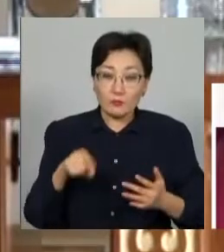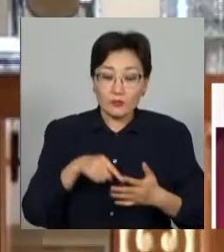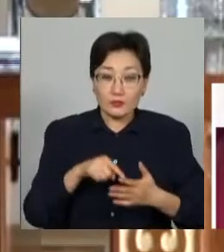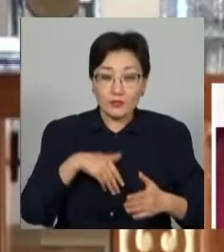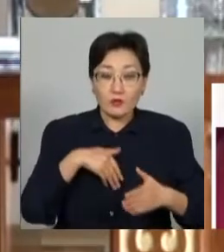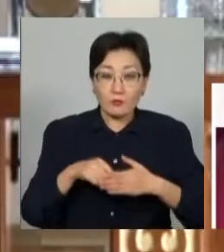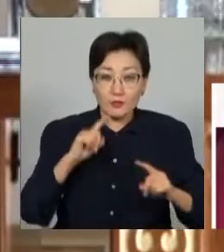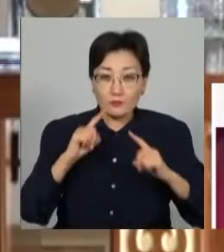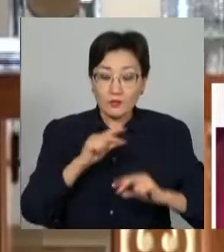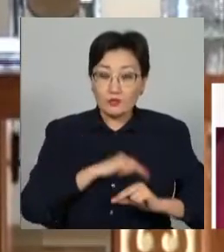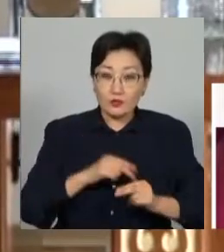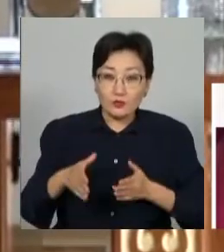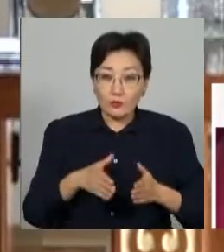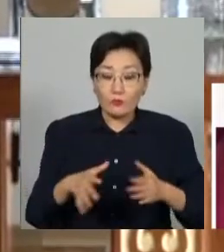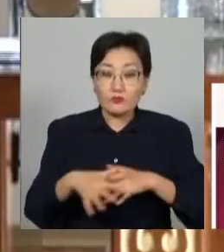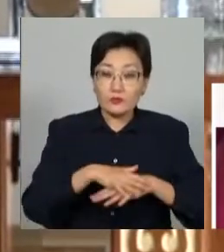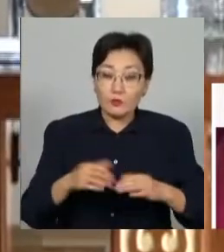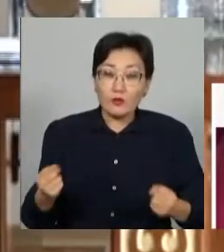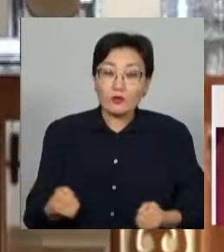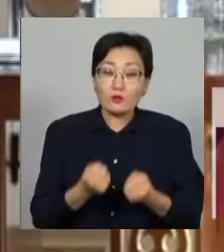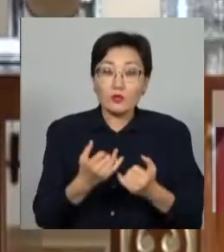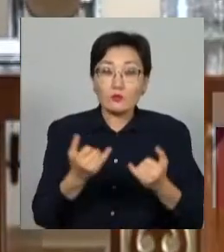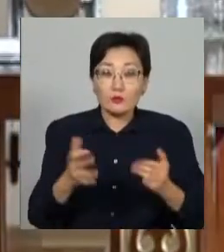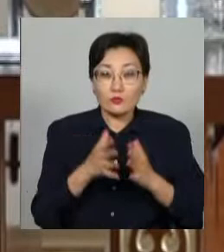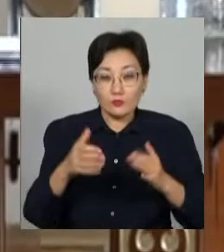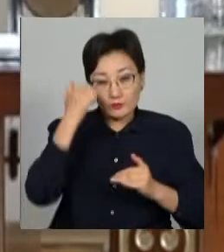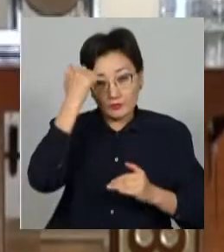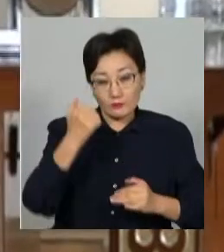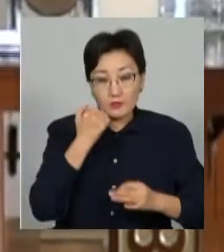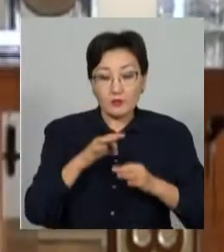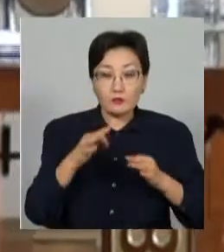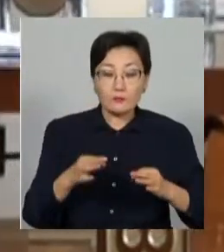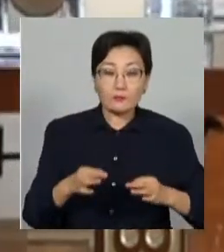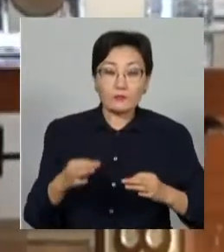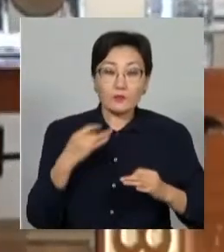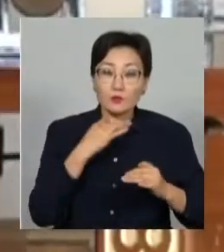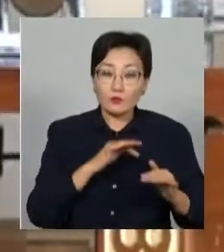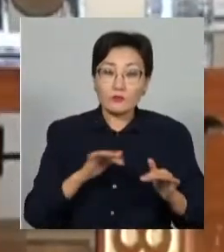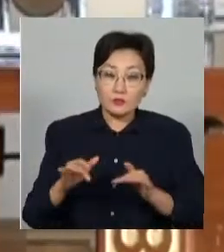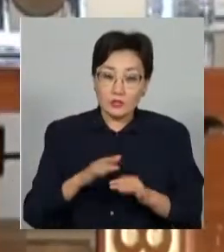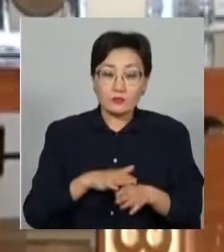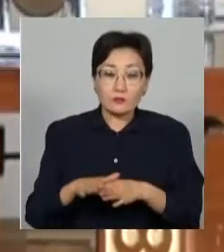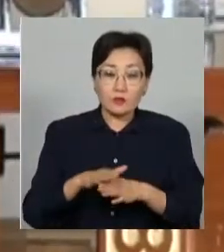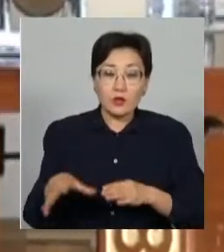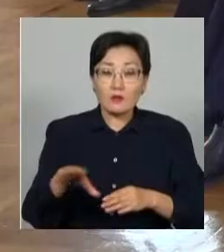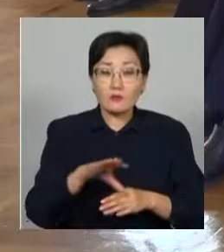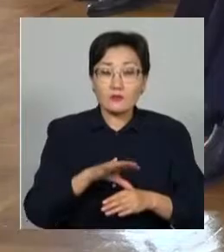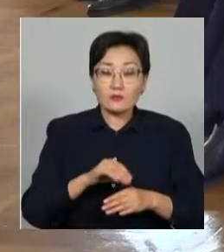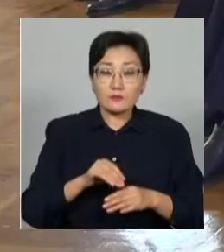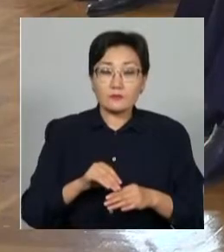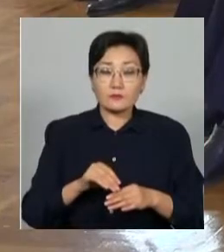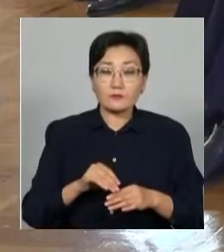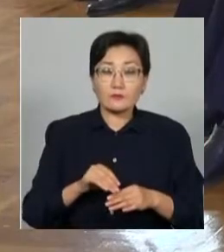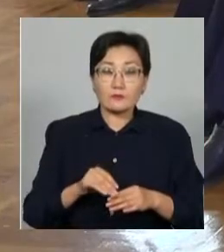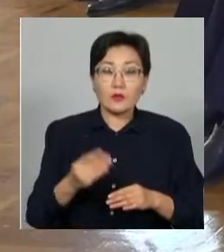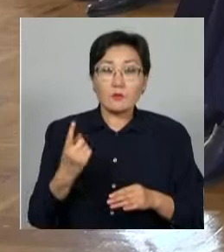өз бағасын берді. Оны баршаңыздар естідіңіздер. Енді осы Бақытжан Абдырұлына жасаған жұмыстары